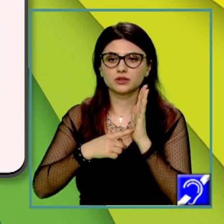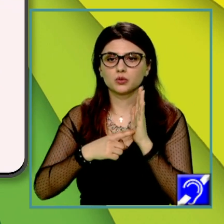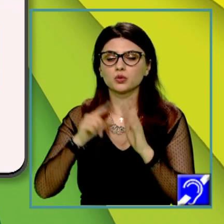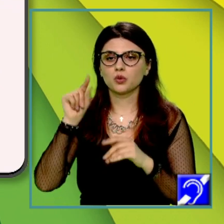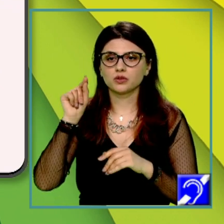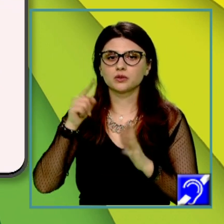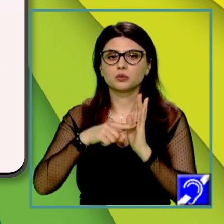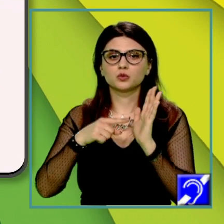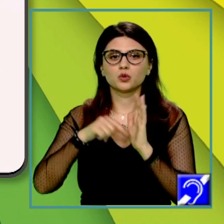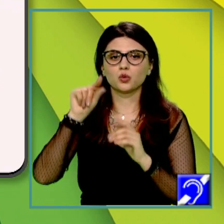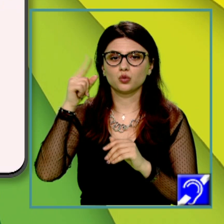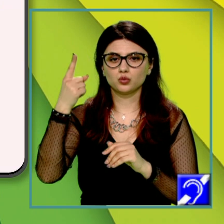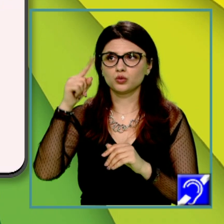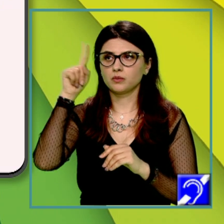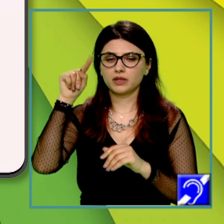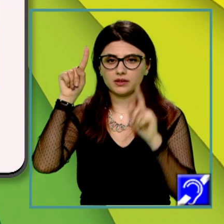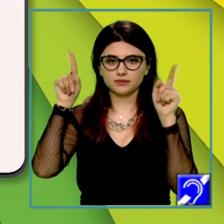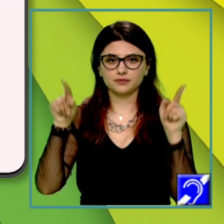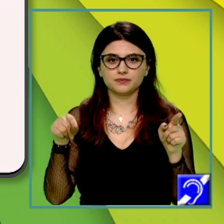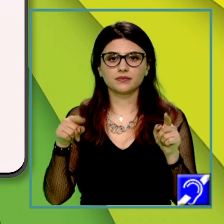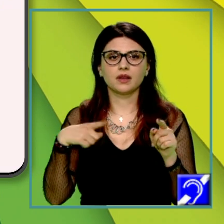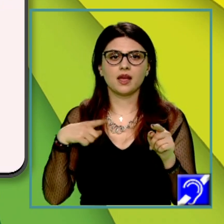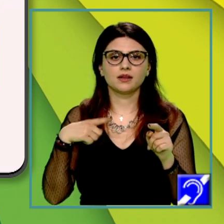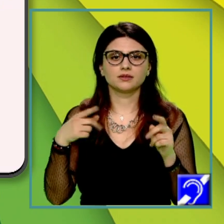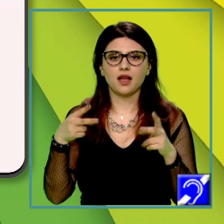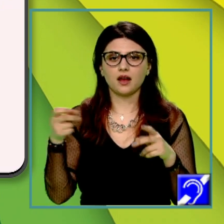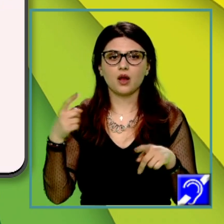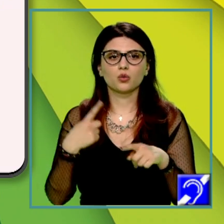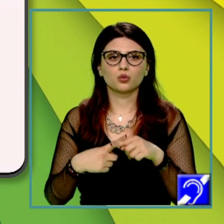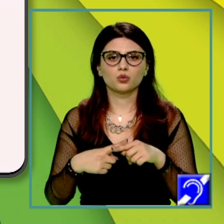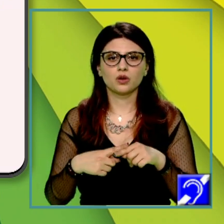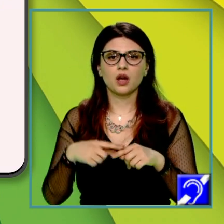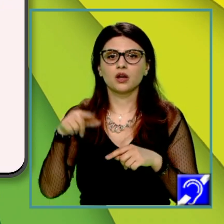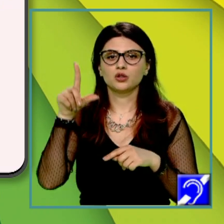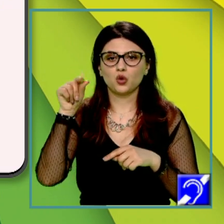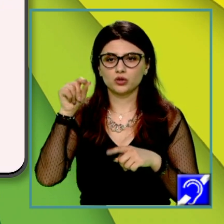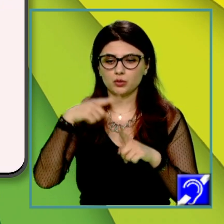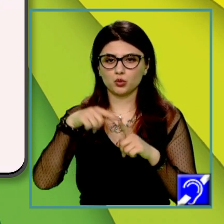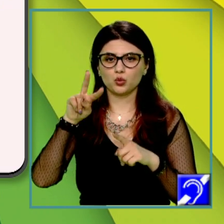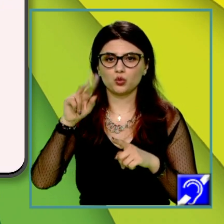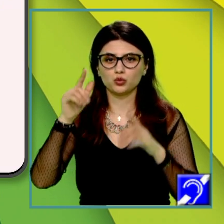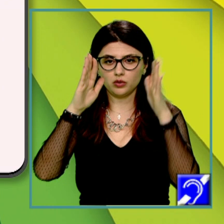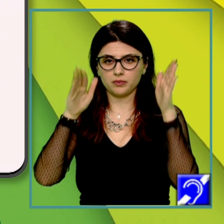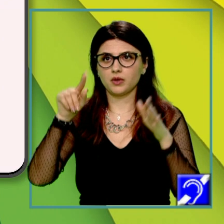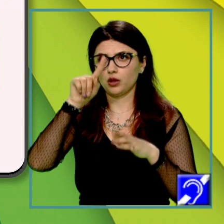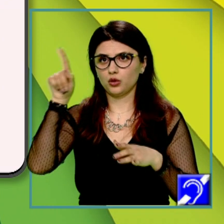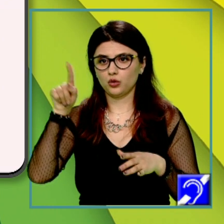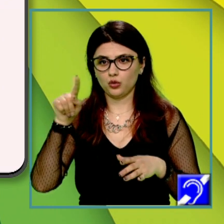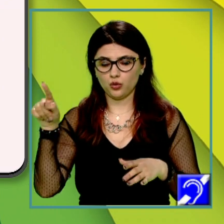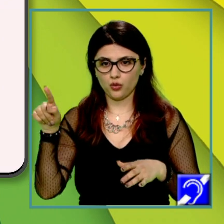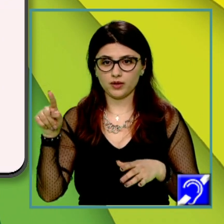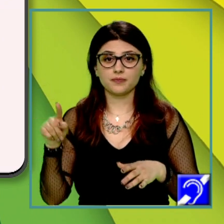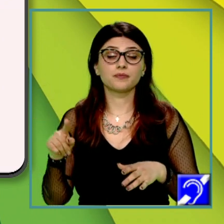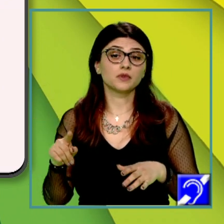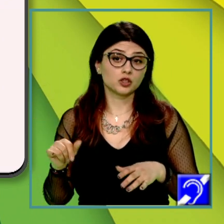mai mulți cu 21 plus 21 la pătrat este egal cu 20 plus 21 totul la pătrat iar